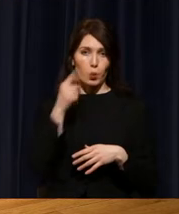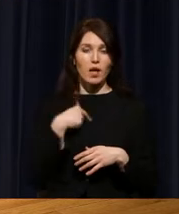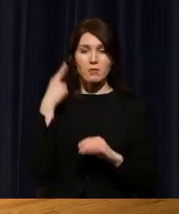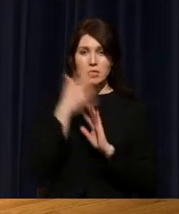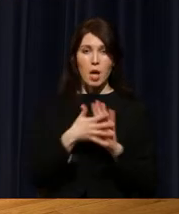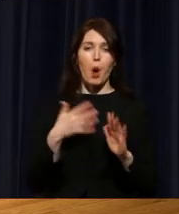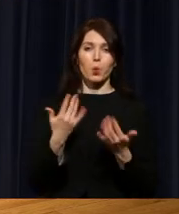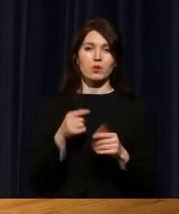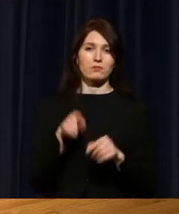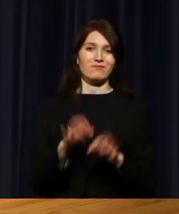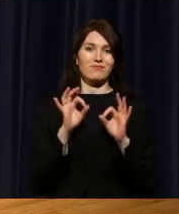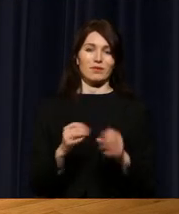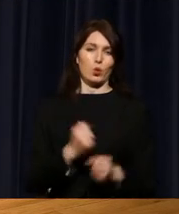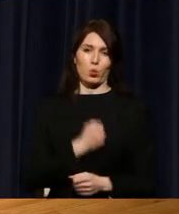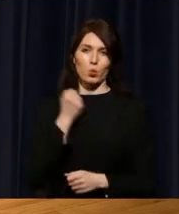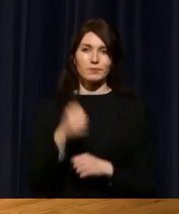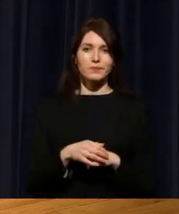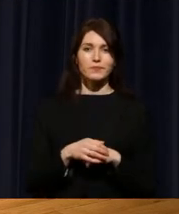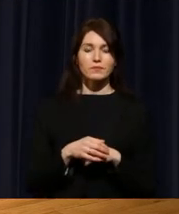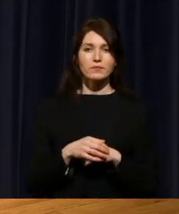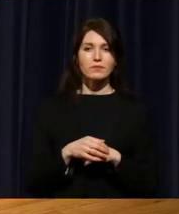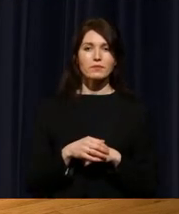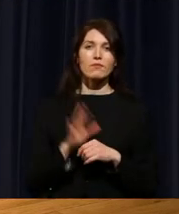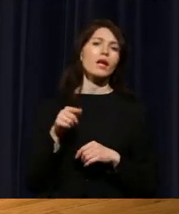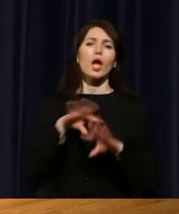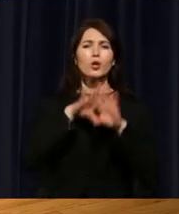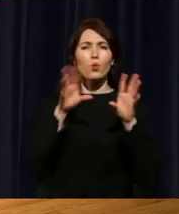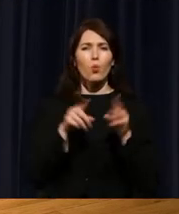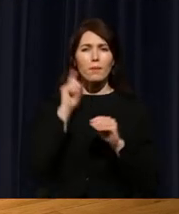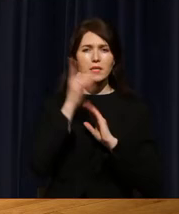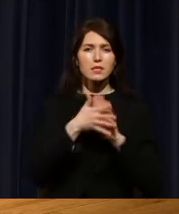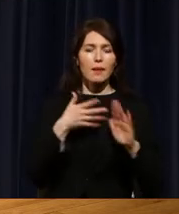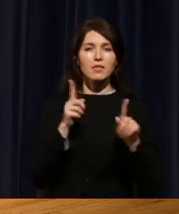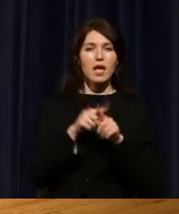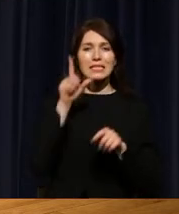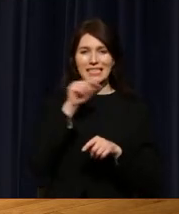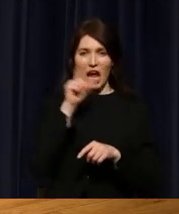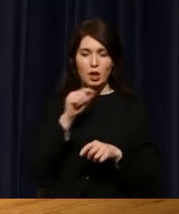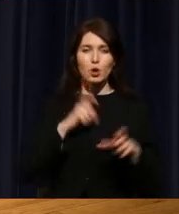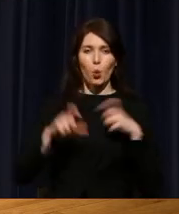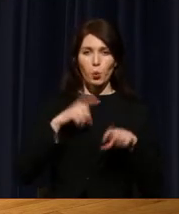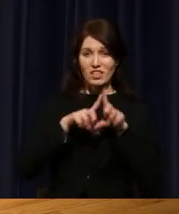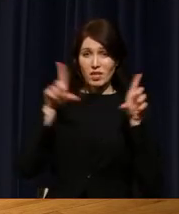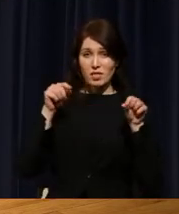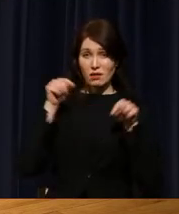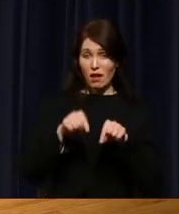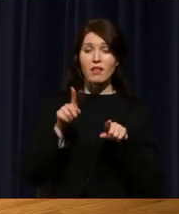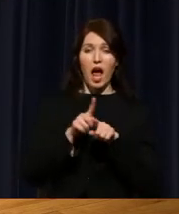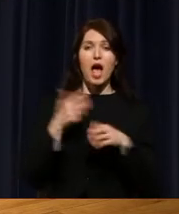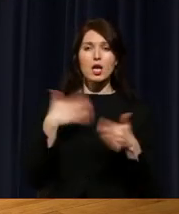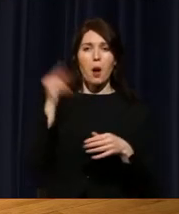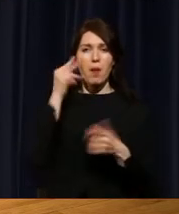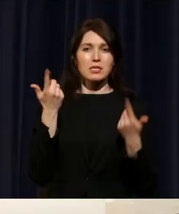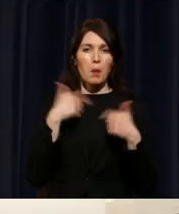tas īstenībā ir grūti. Bet arī, ja tikai, nu, tā, lai tādai bildes kopainai saprast, arī Stradiņu universitātē jau studējot ir vajadzīgs